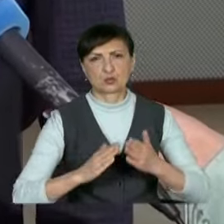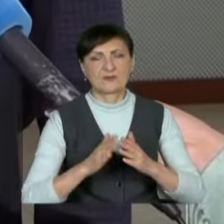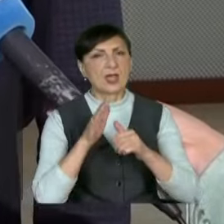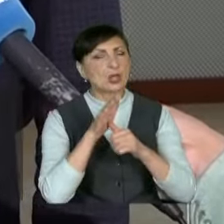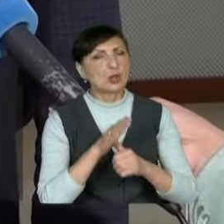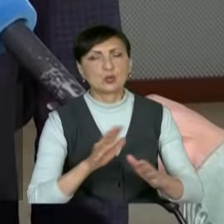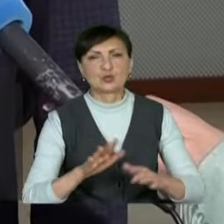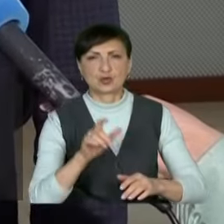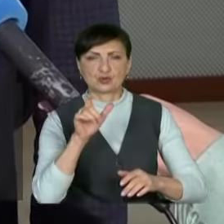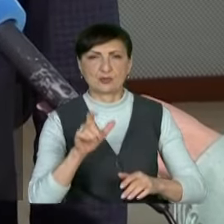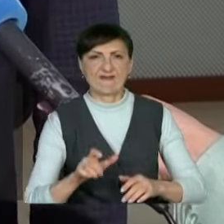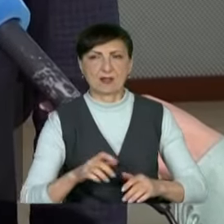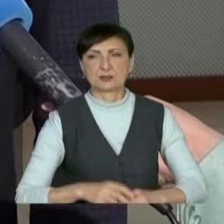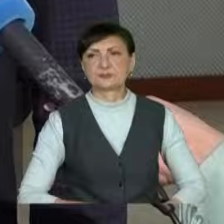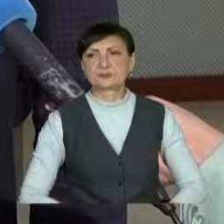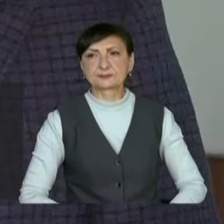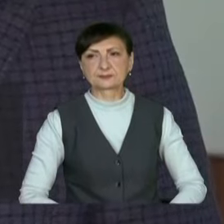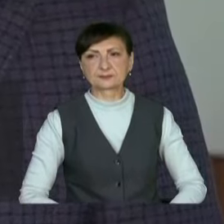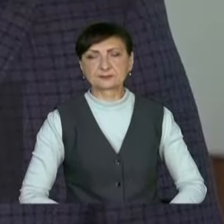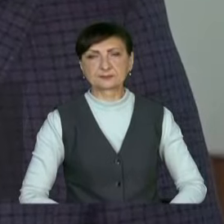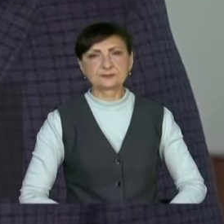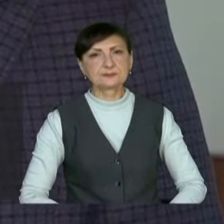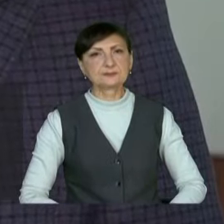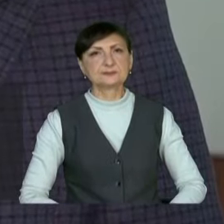унижающих достоинства человека.